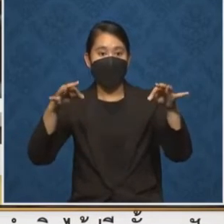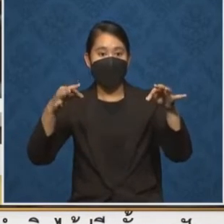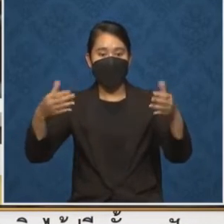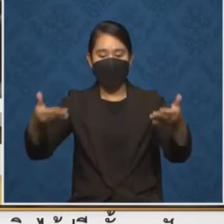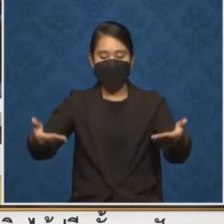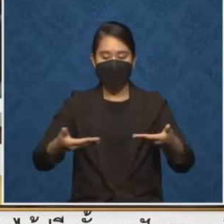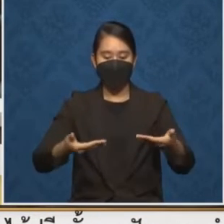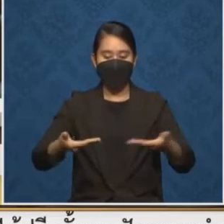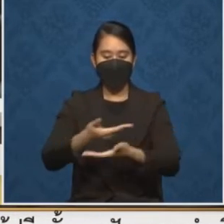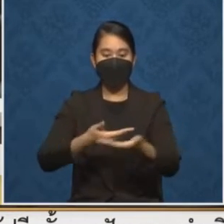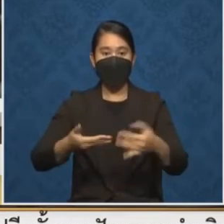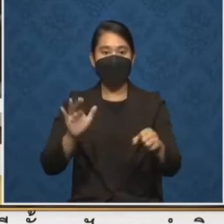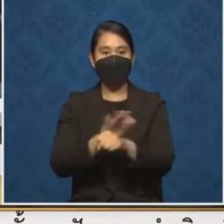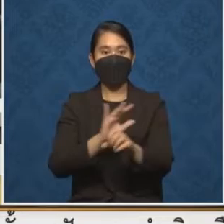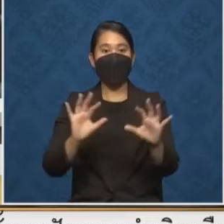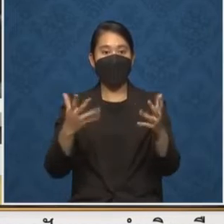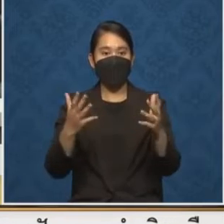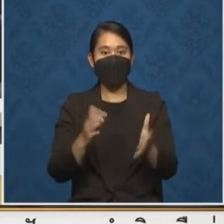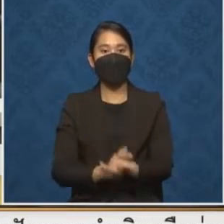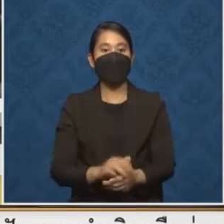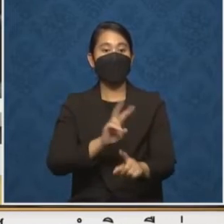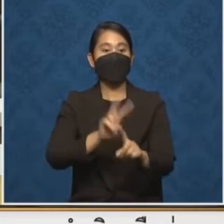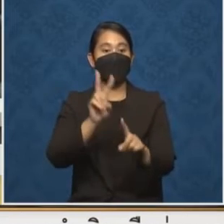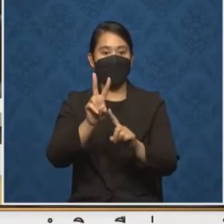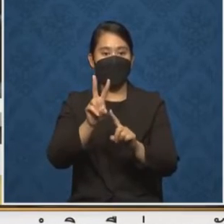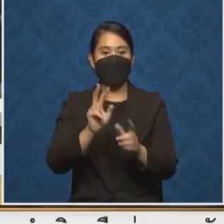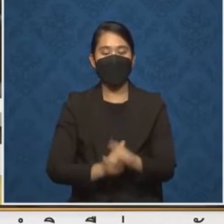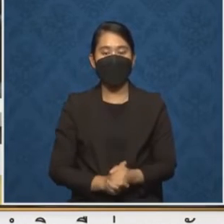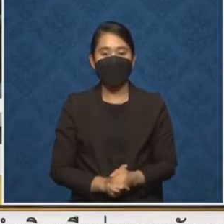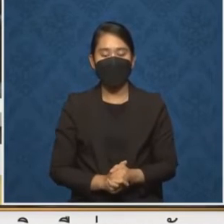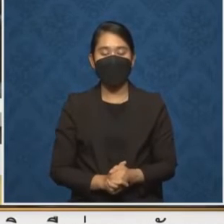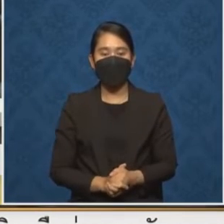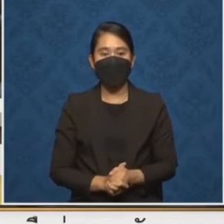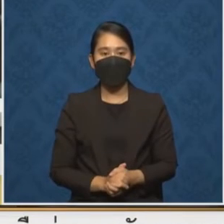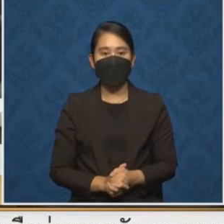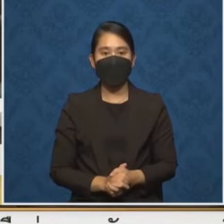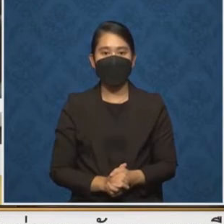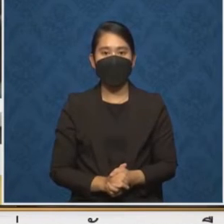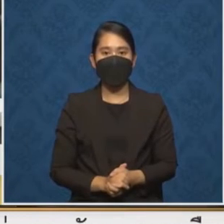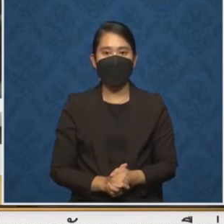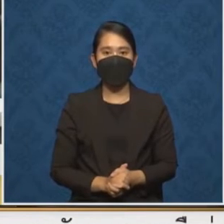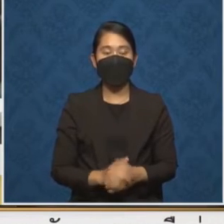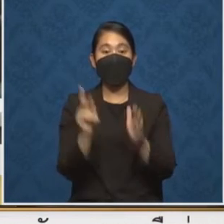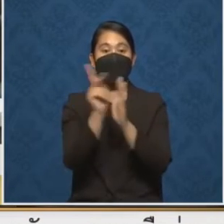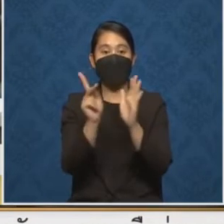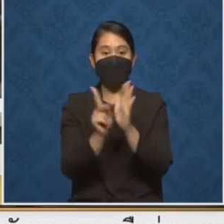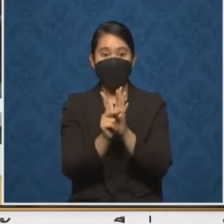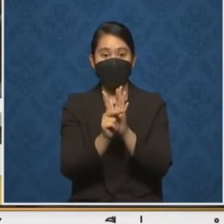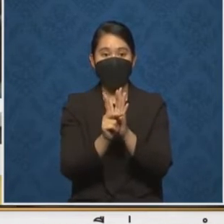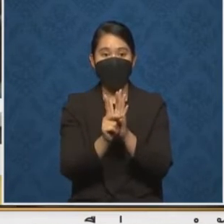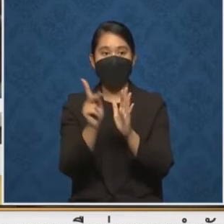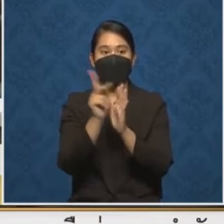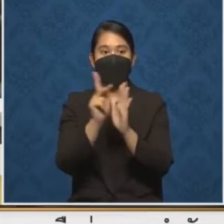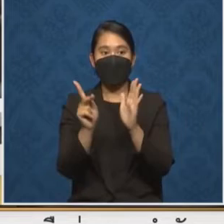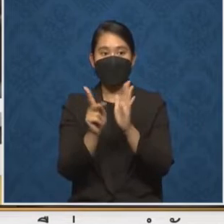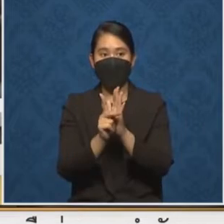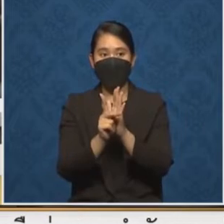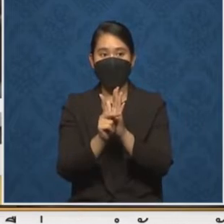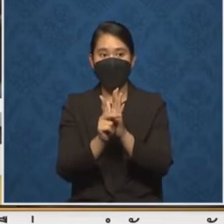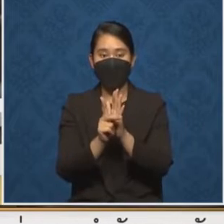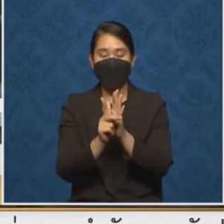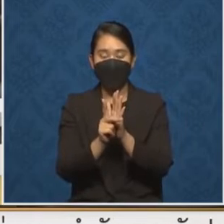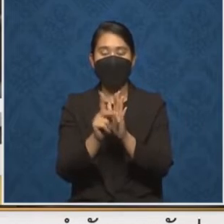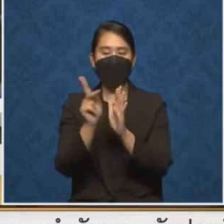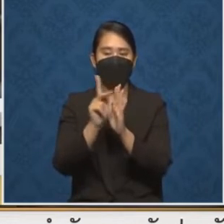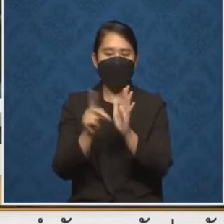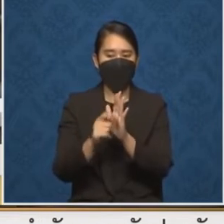พิจเจอนาอย่างครบทวนปการที่สองก็คือว่าแม้กทั่งประเดนข้อกดหมายบางข้อไม่ได้มีการนำมาพ